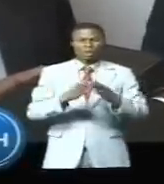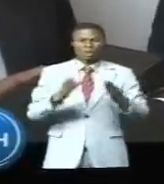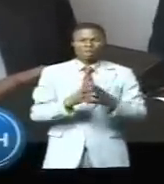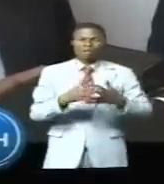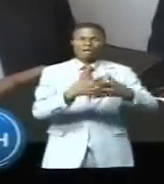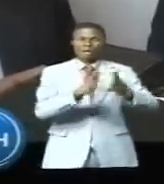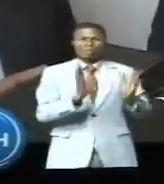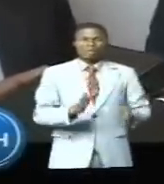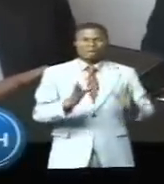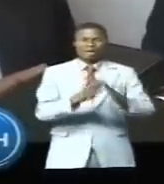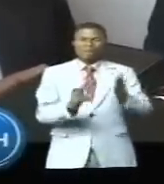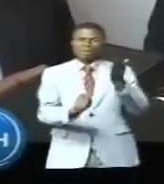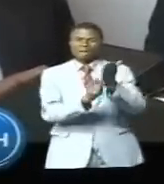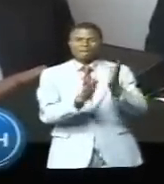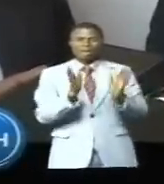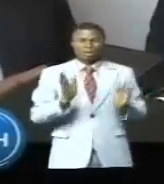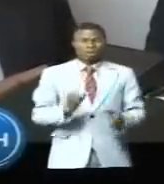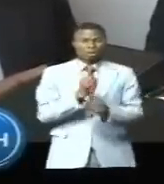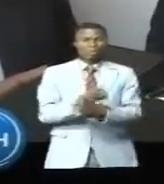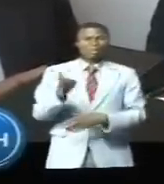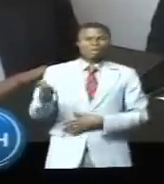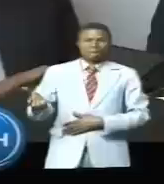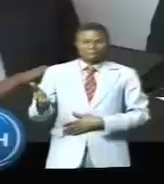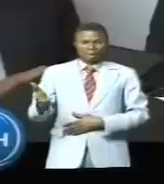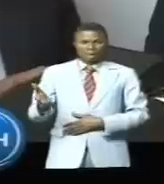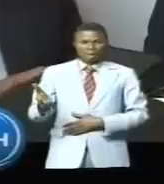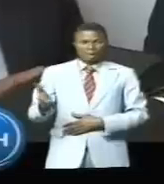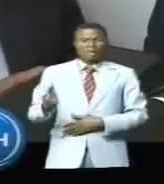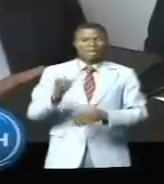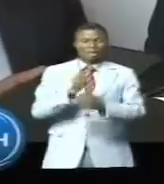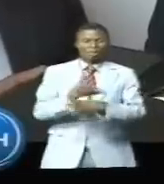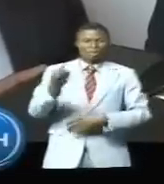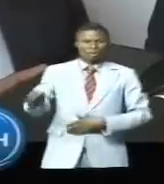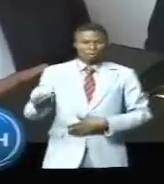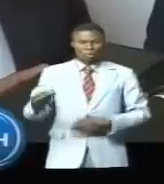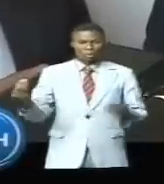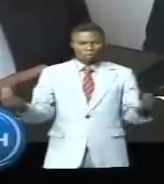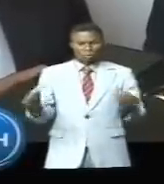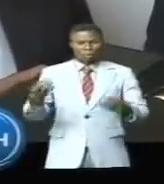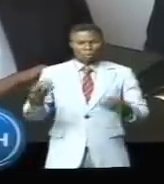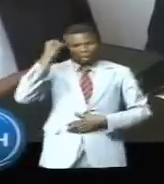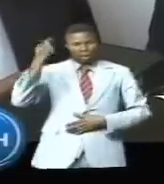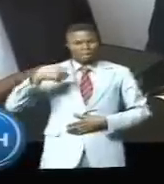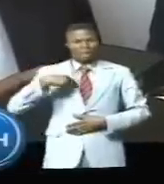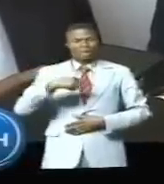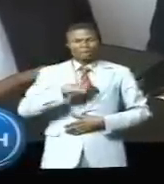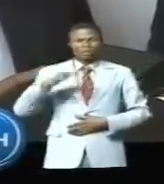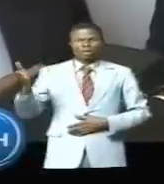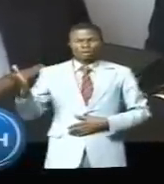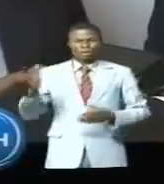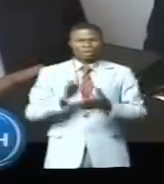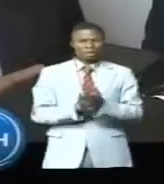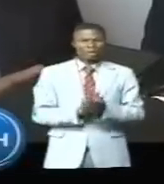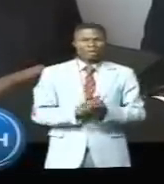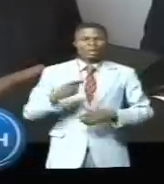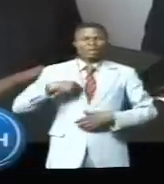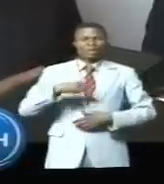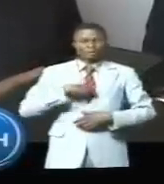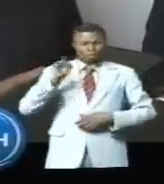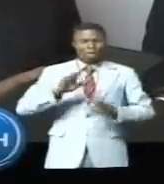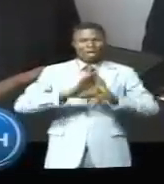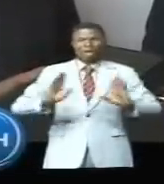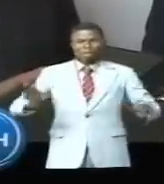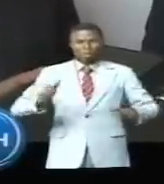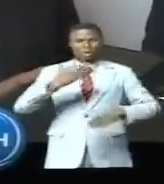partenaires, avec la technologie qui est en place, qui sera mise en place, nous pensons qu'en 2 ans et demi, on pourra être en mesure